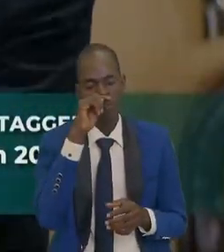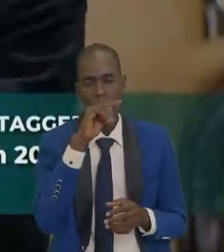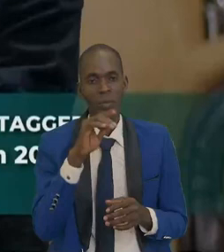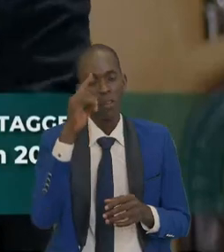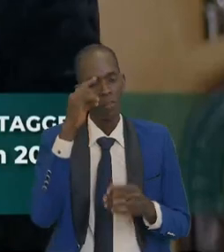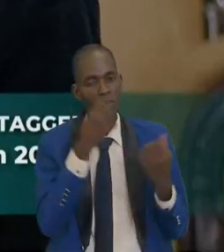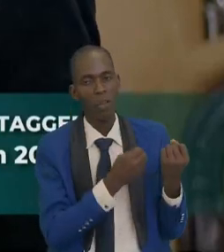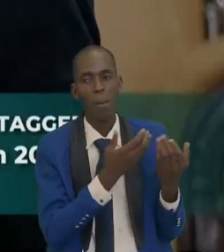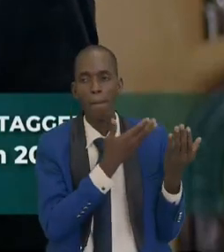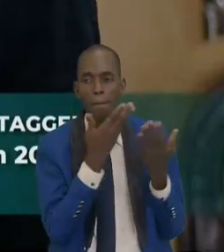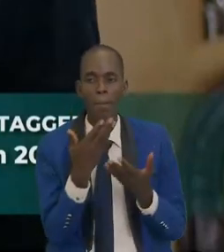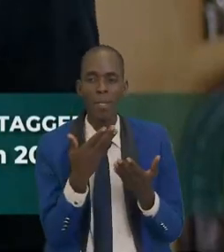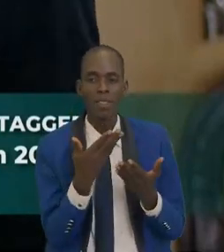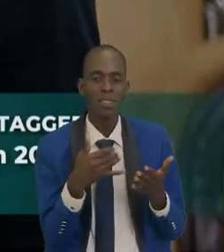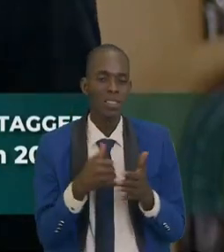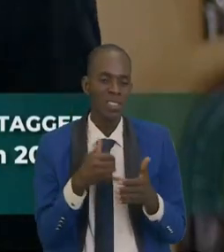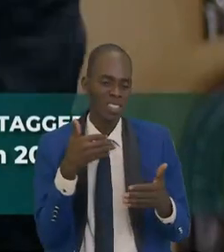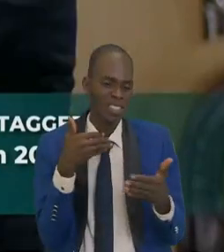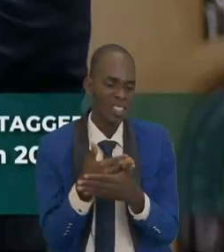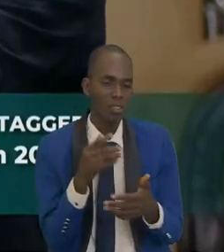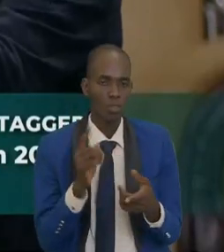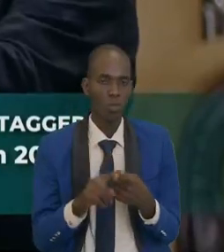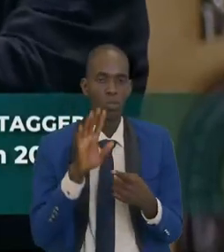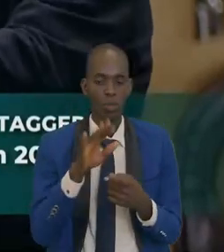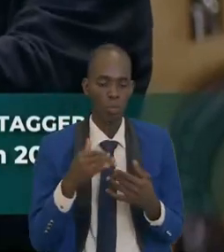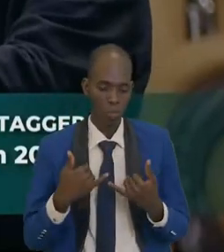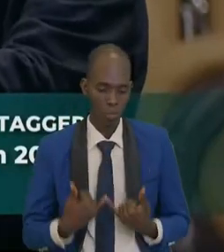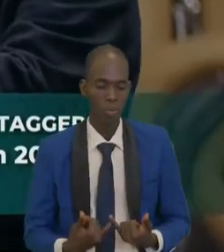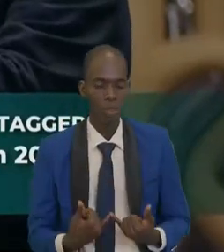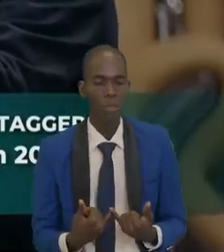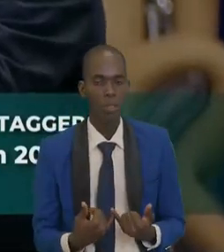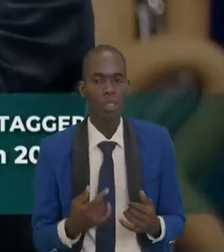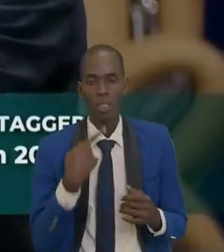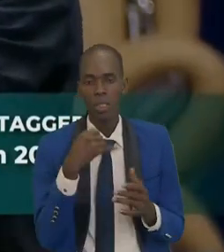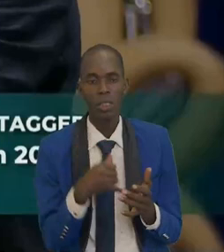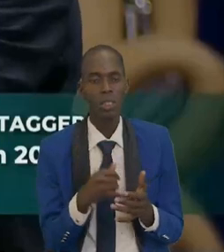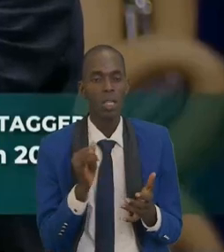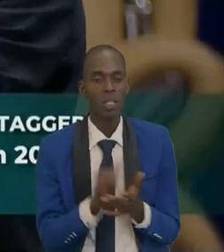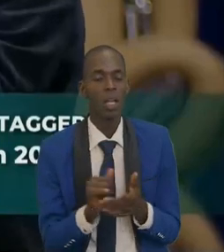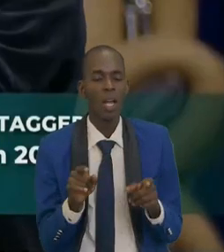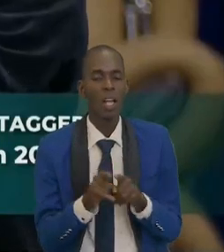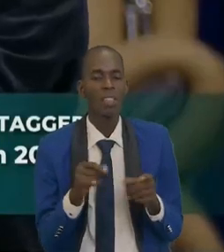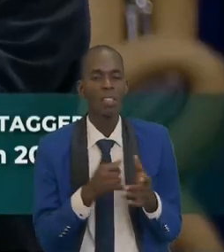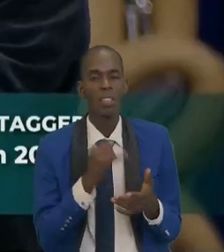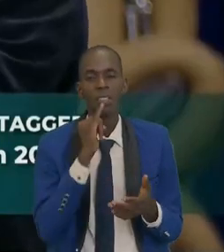foi rapproche cela dans le présent. Il dit, selon qu'il est écrit,